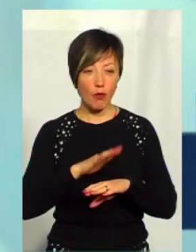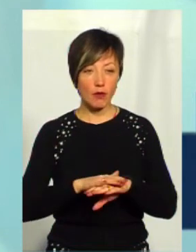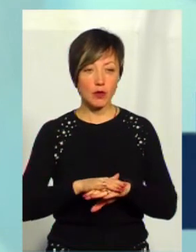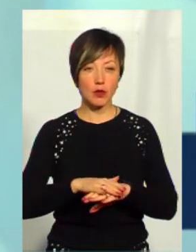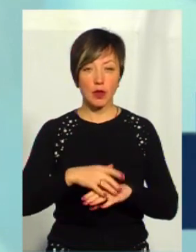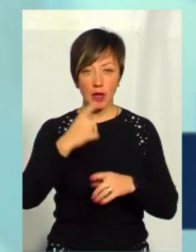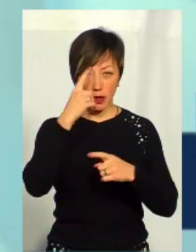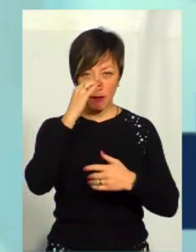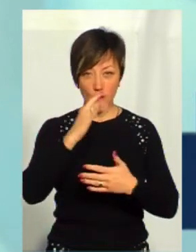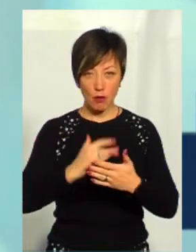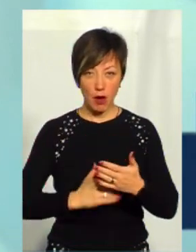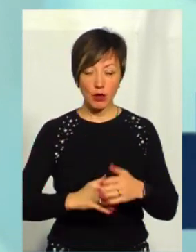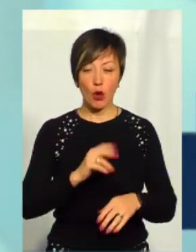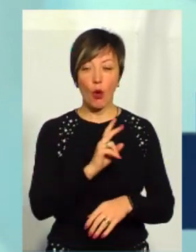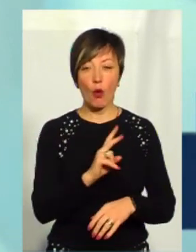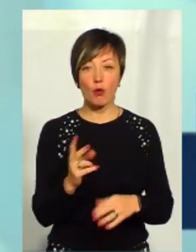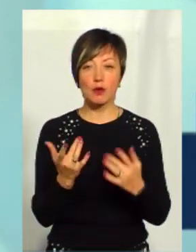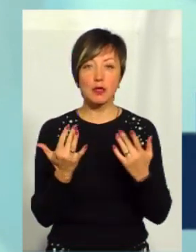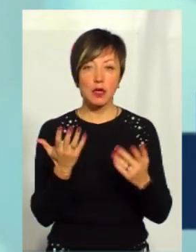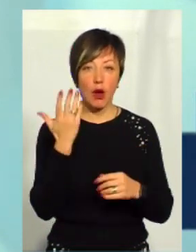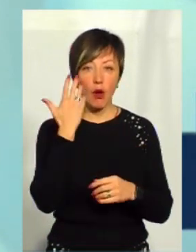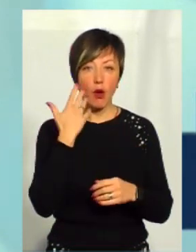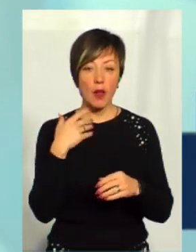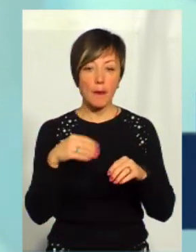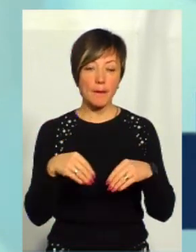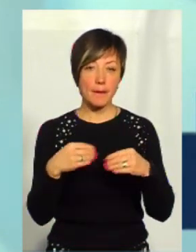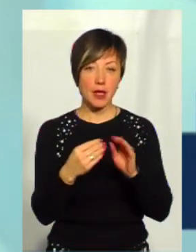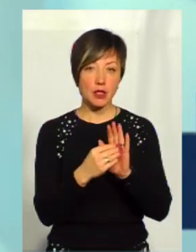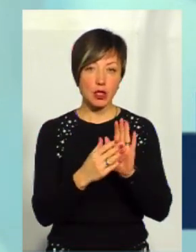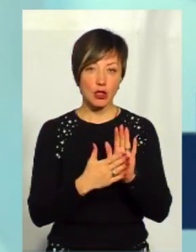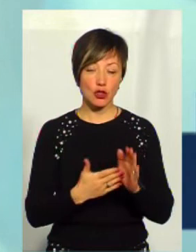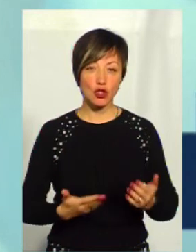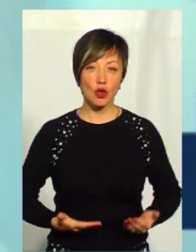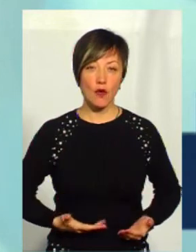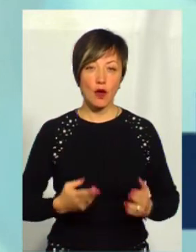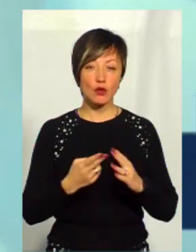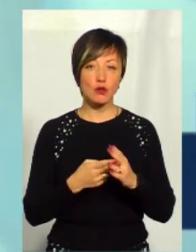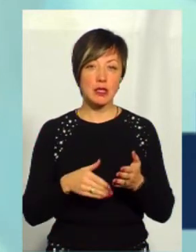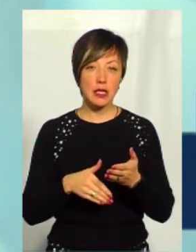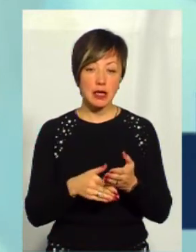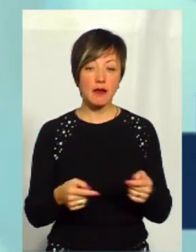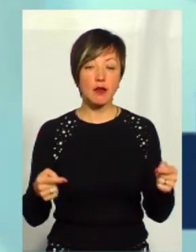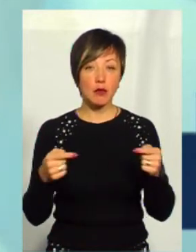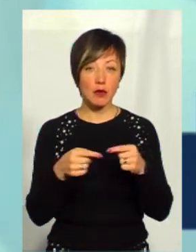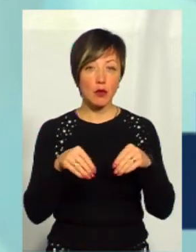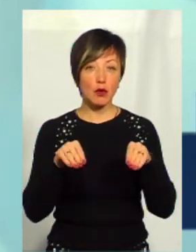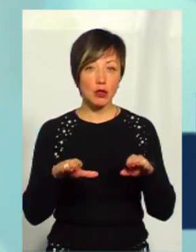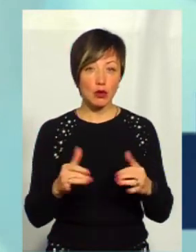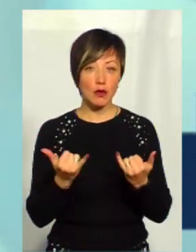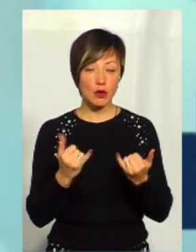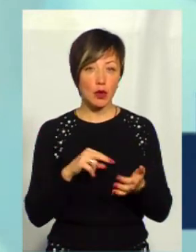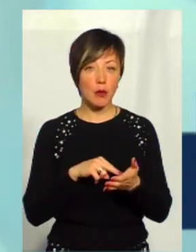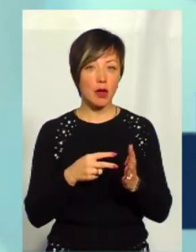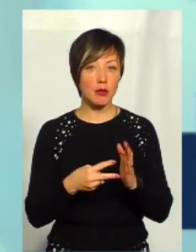інформацією про те, кому, скільки і коли була призначена житлова субсидія. От, відповідно, постанова сьогодні передбачає